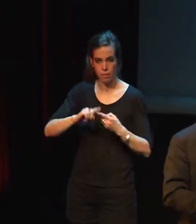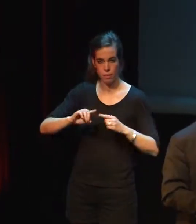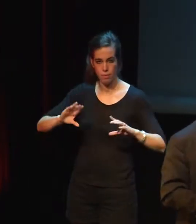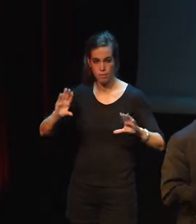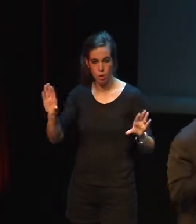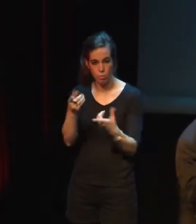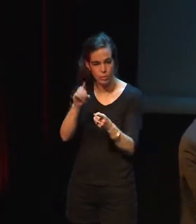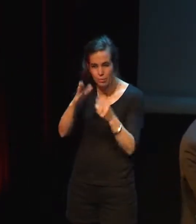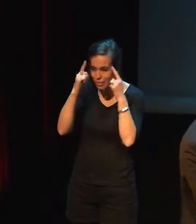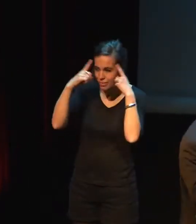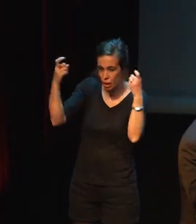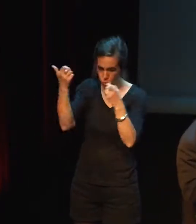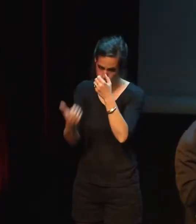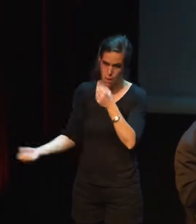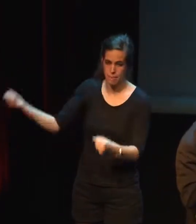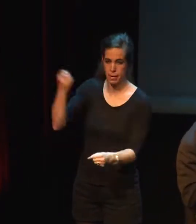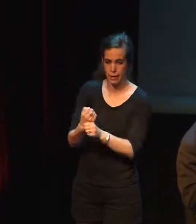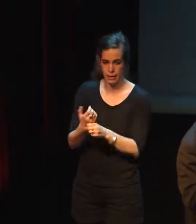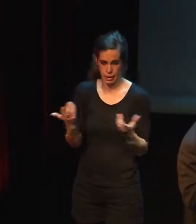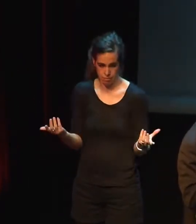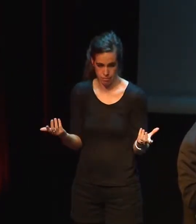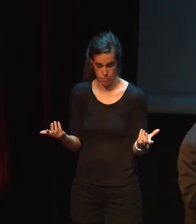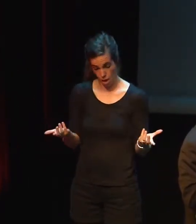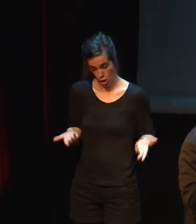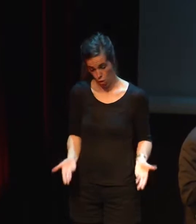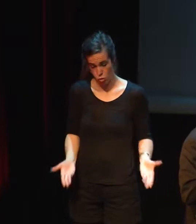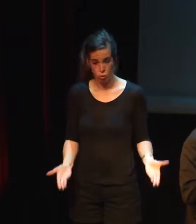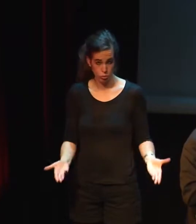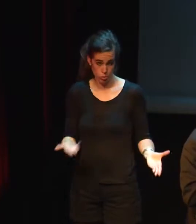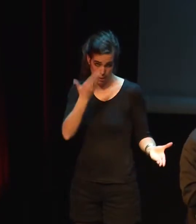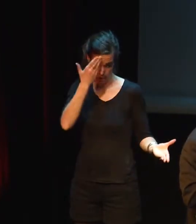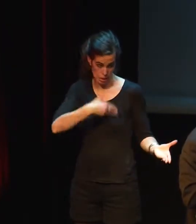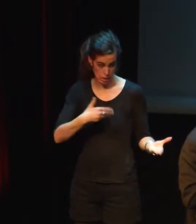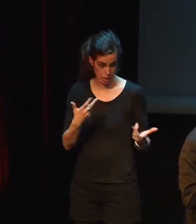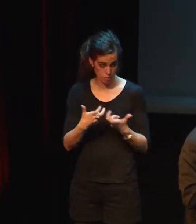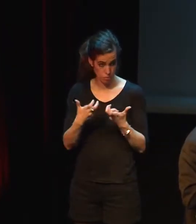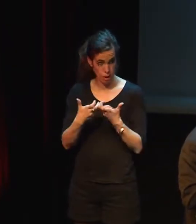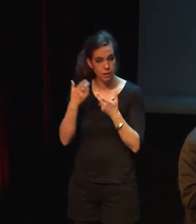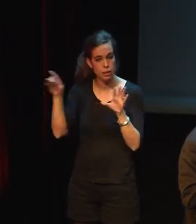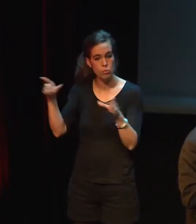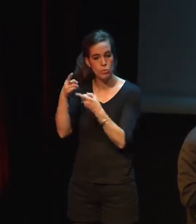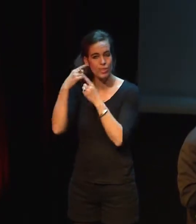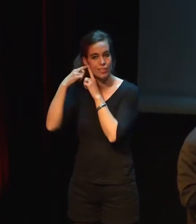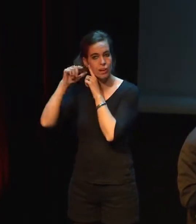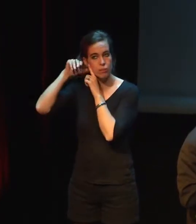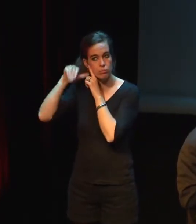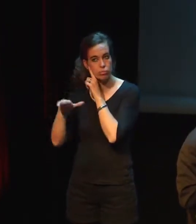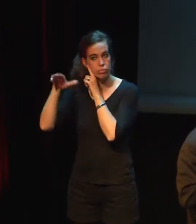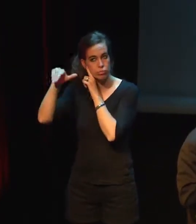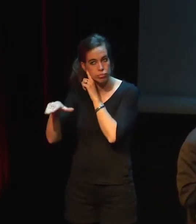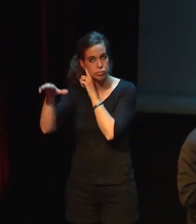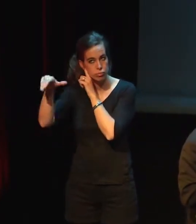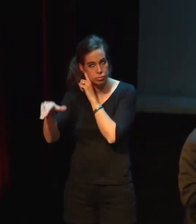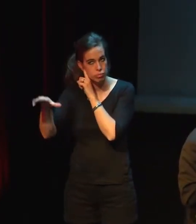occidentale. Et ce qu'on sait aujourd'hui, c'est que quand on entend des mélodies jouées dans les tons